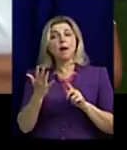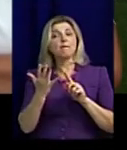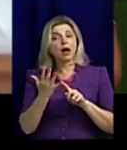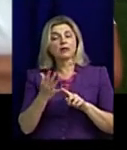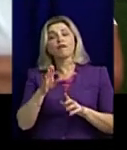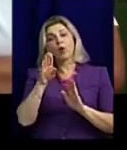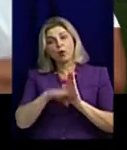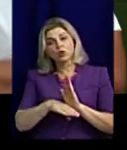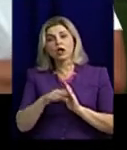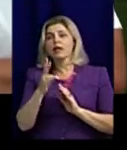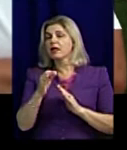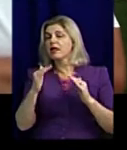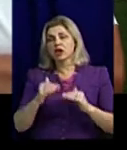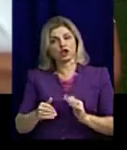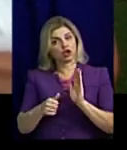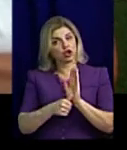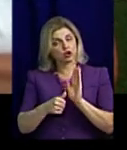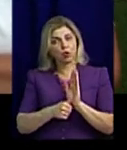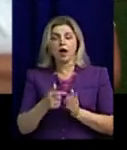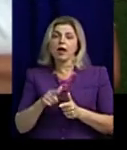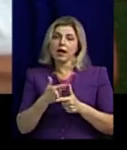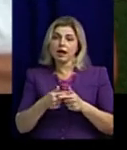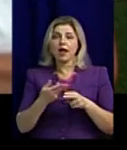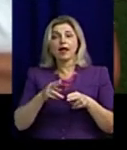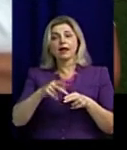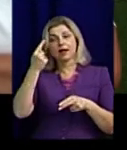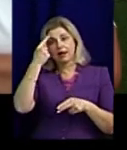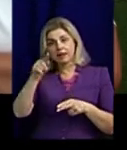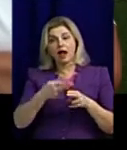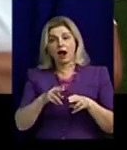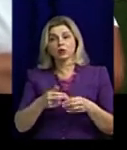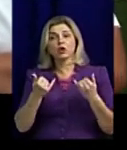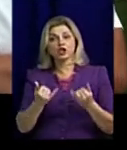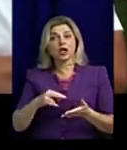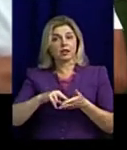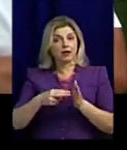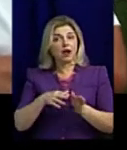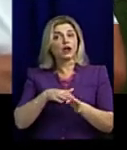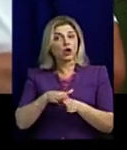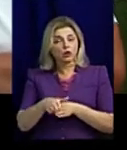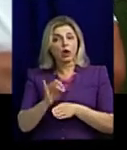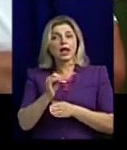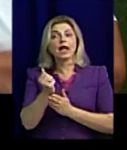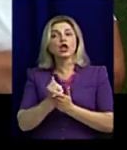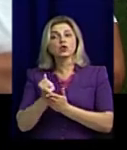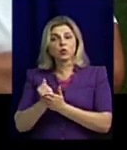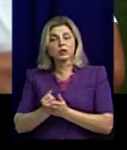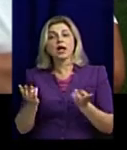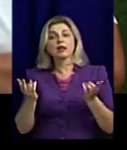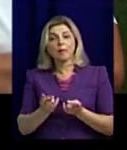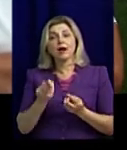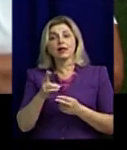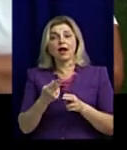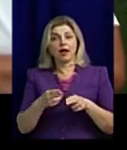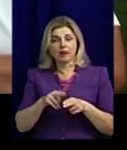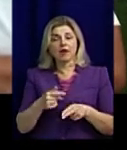гіршому випадку, не нижче 6-го. Інакше ця ідея, яка взагалі-то зараз реалізовується, і ті ресурси, які, так скажемо, необхідні для цього,